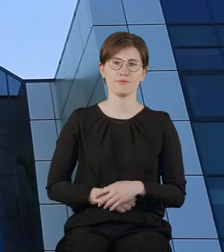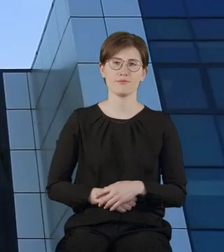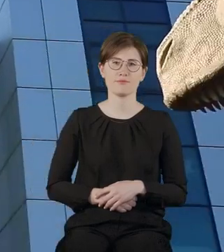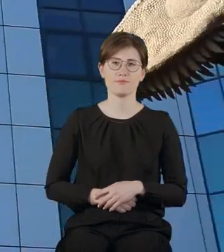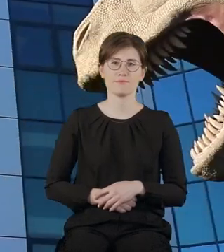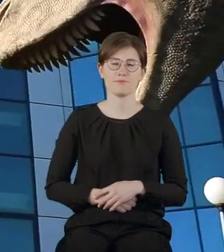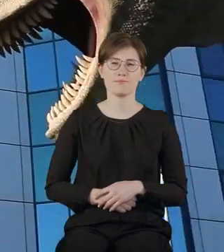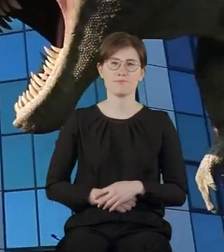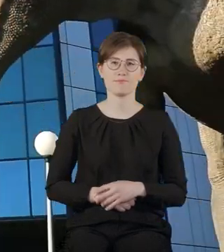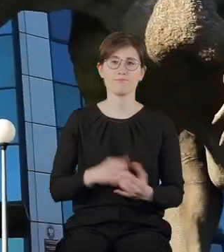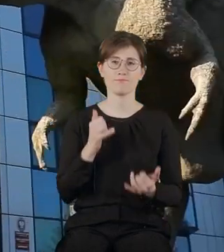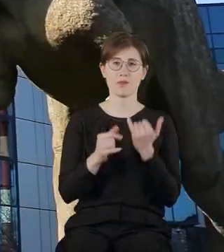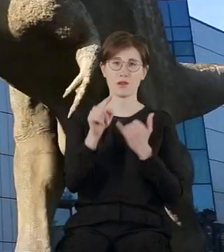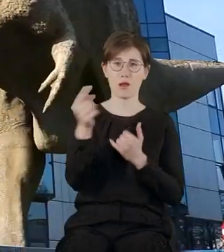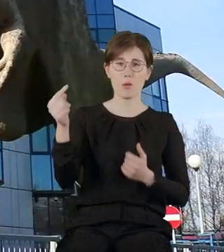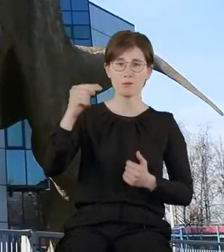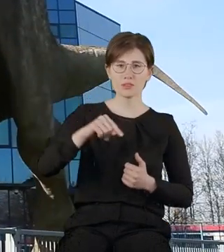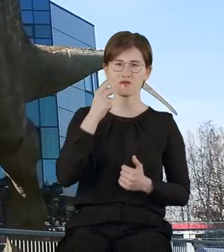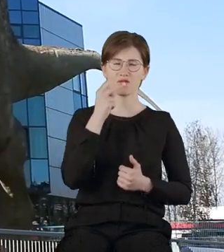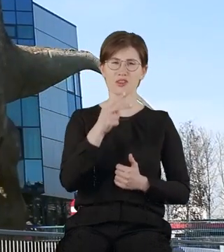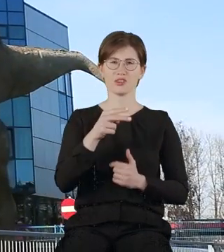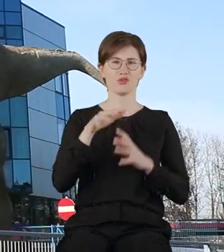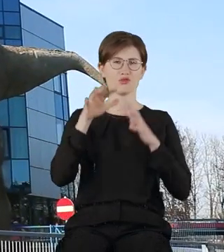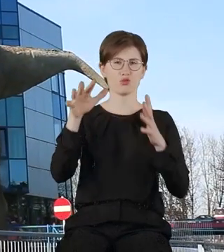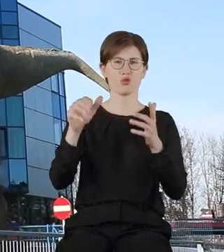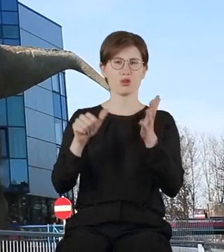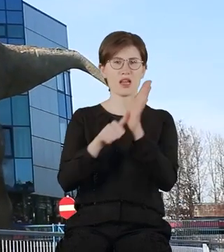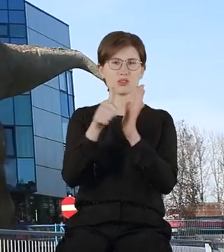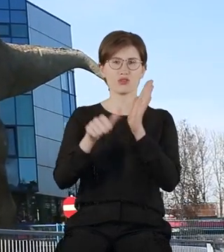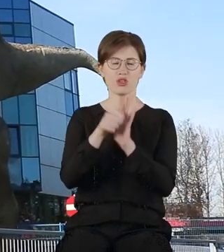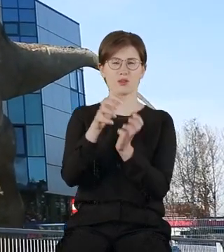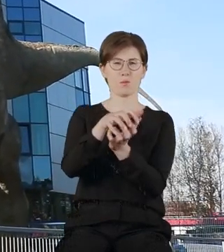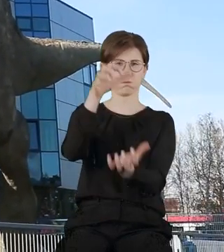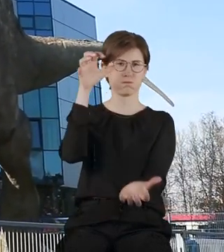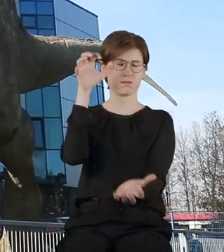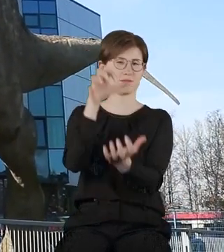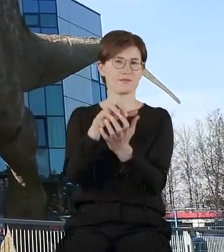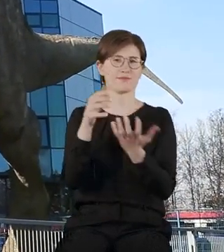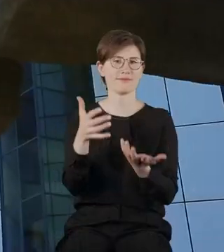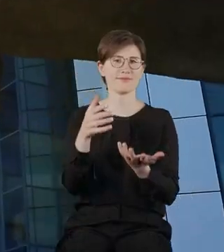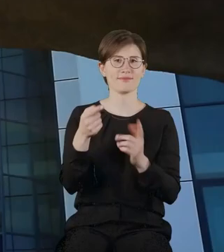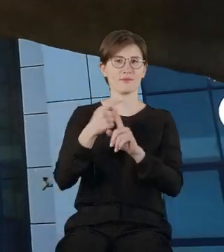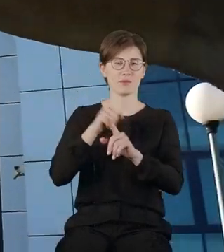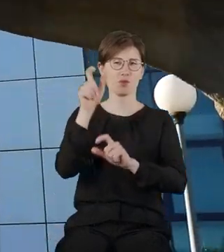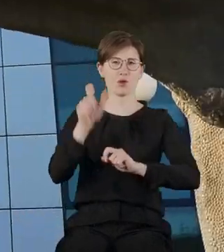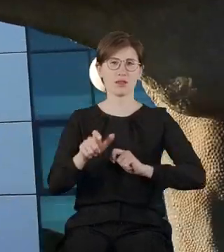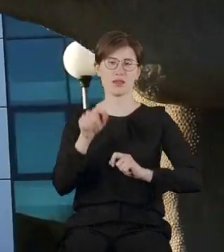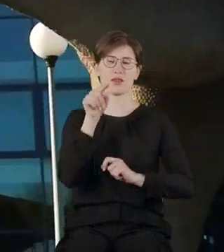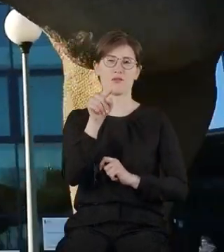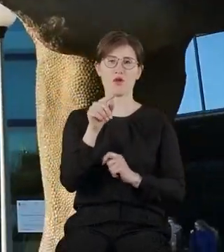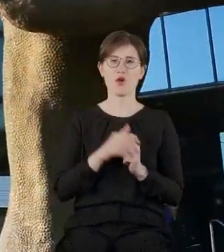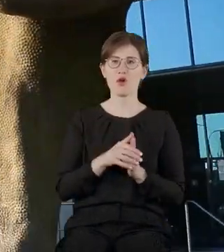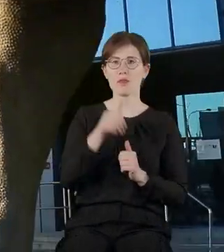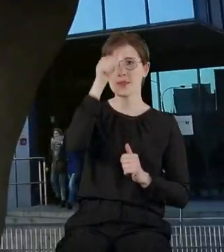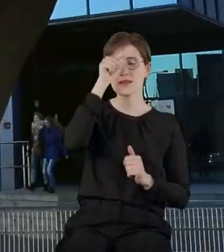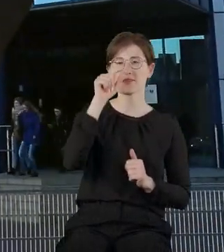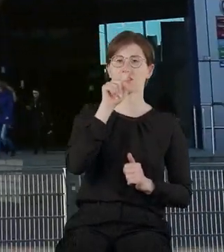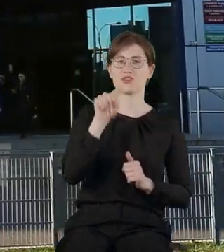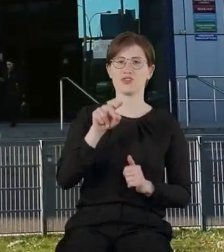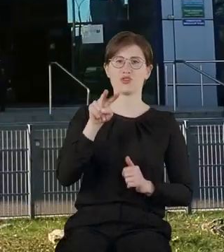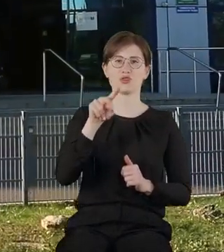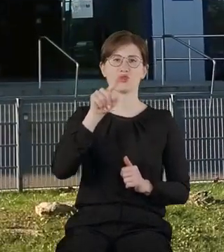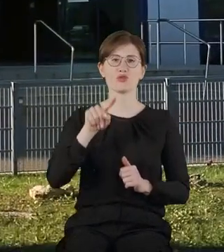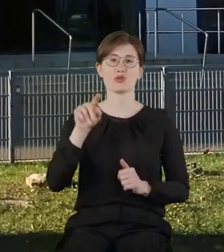Przebywając na terenie wydziału, nie sposób nie zauważyć modeli dinozaurów. Stojący przed budynkiem Tyrannosaurus Rex nosi imię Zuza